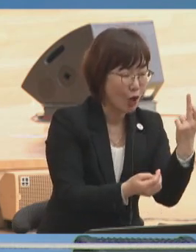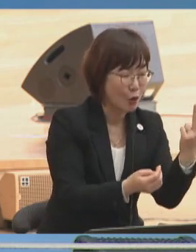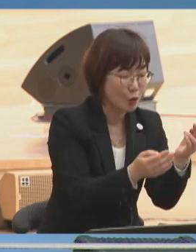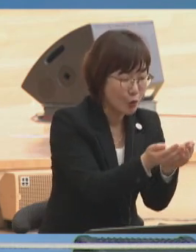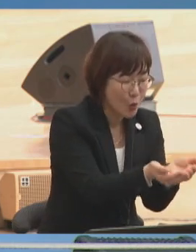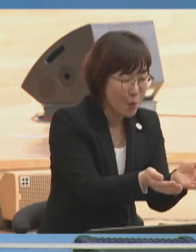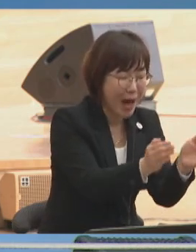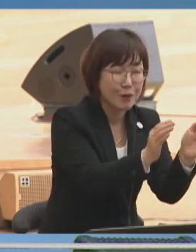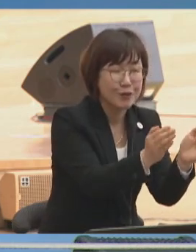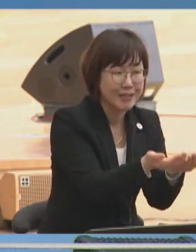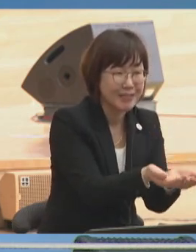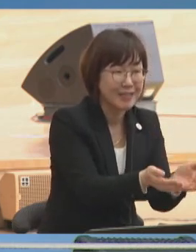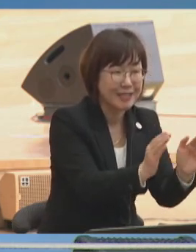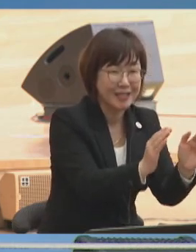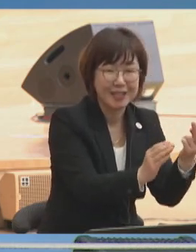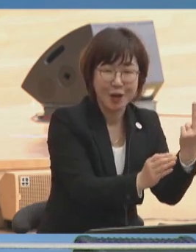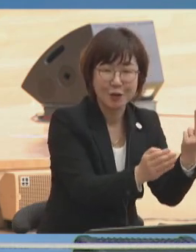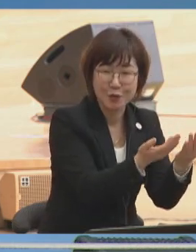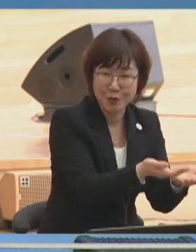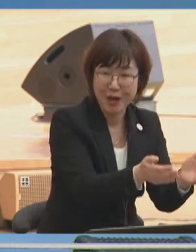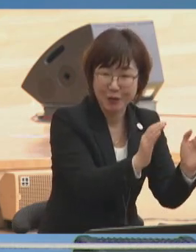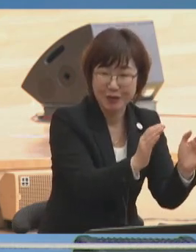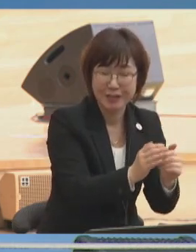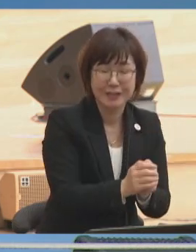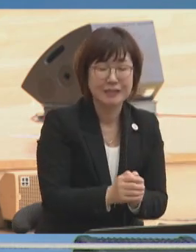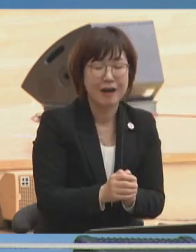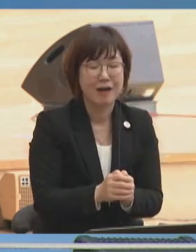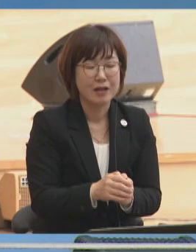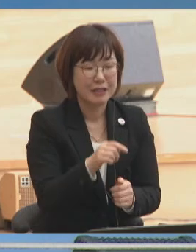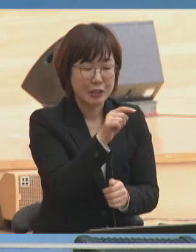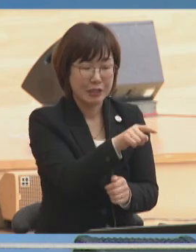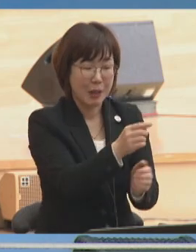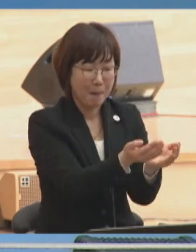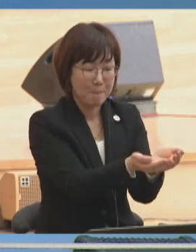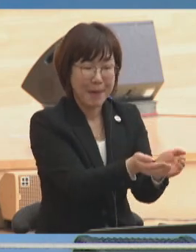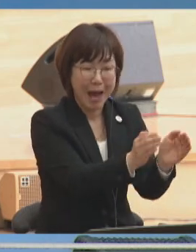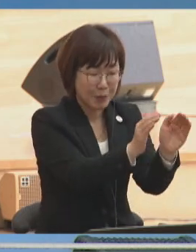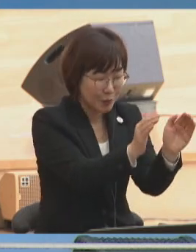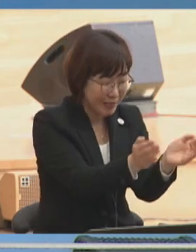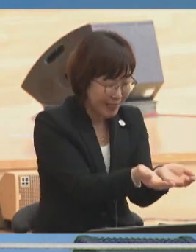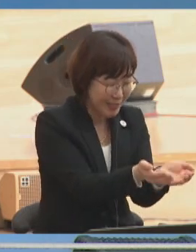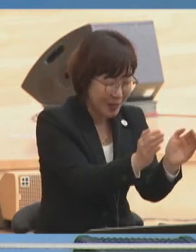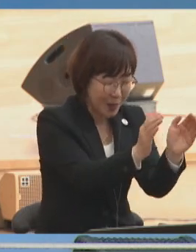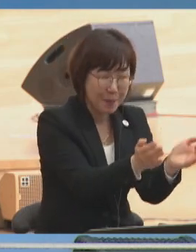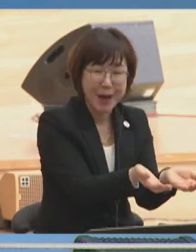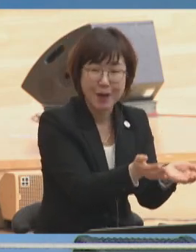담았다, 그렇게. 자, 그러면 이 다음 질문 해보십시다. 여기에 사용된 열두 바구니가